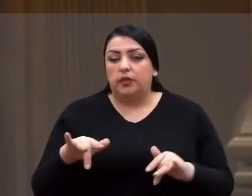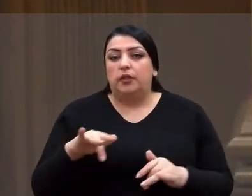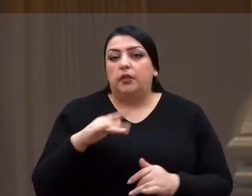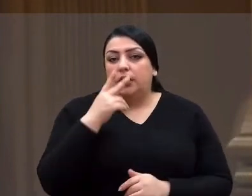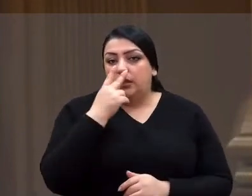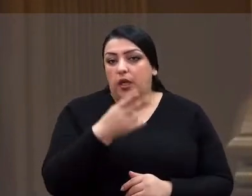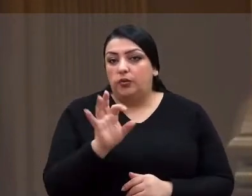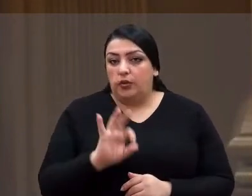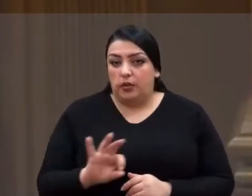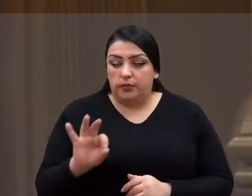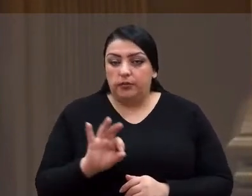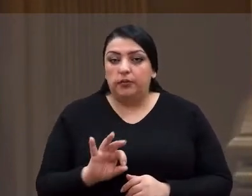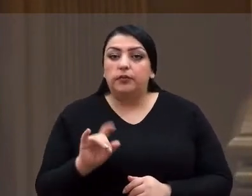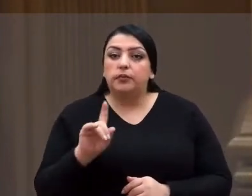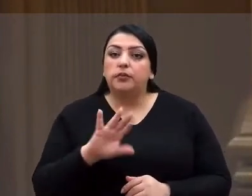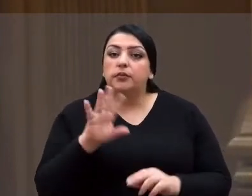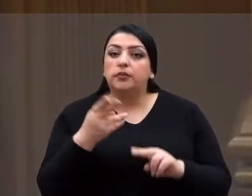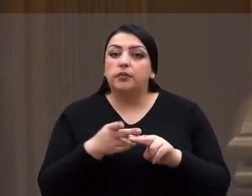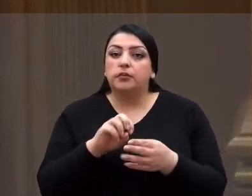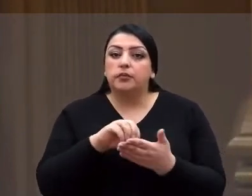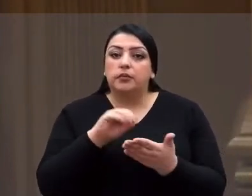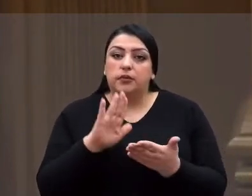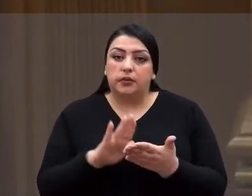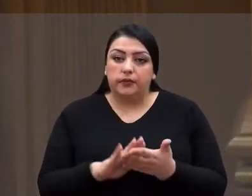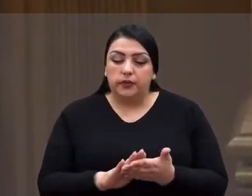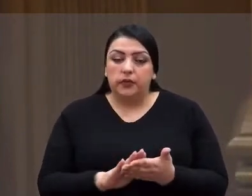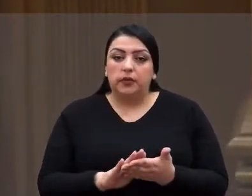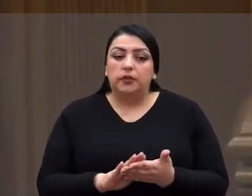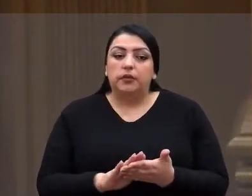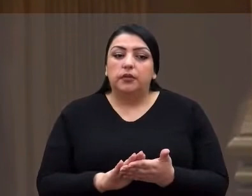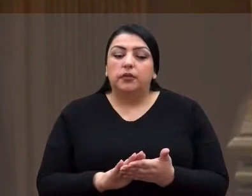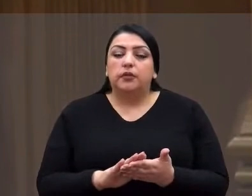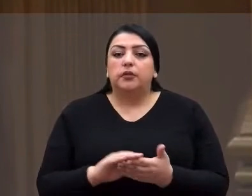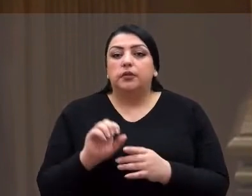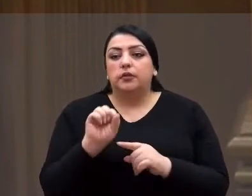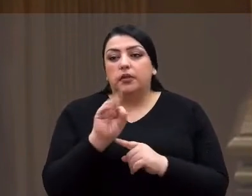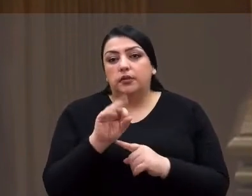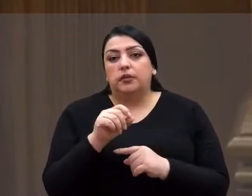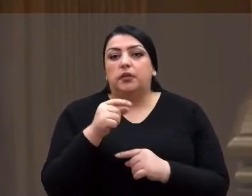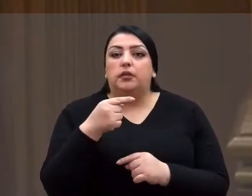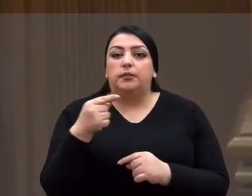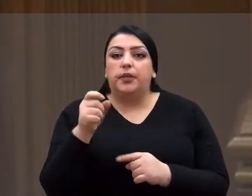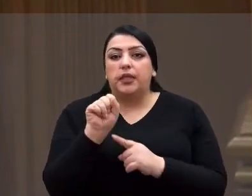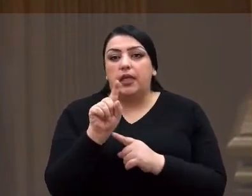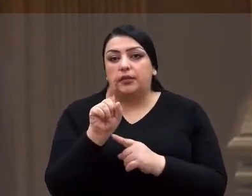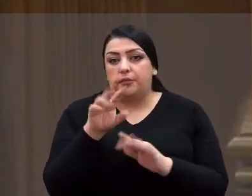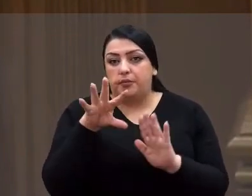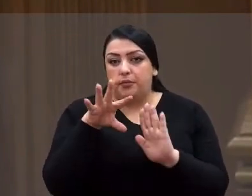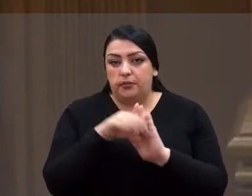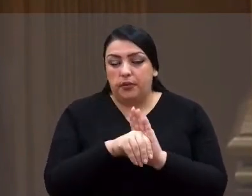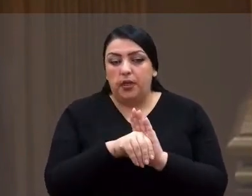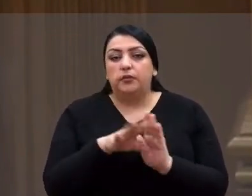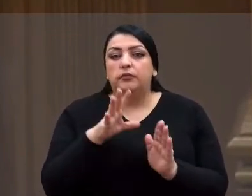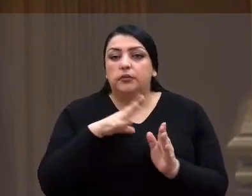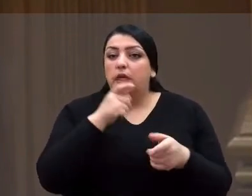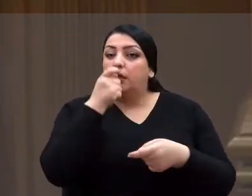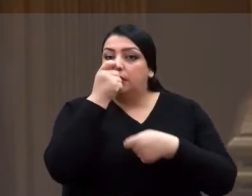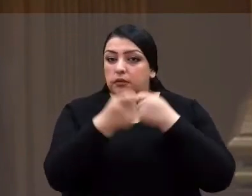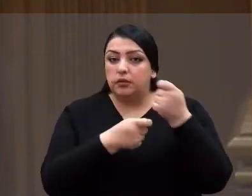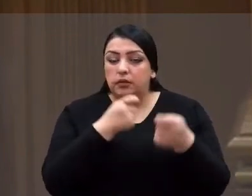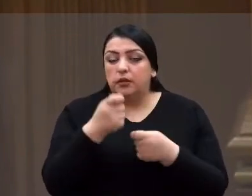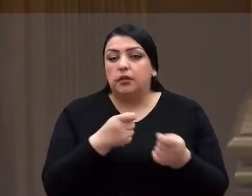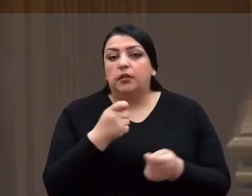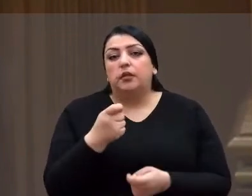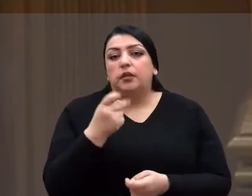Սակայն այն ձևակերպում, որ այս պահին կա 113-1-11-ում, քննարկվել է երկու անգամ